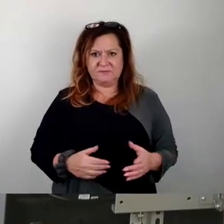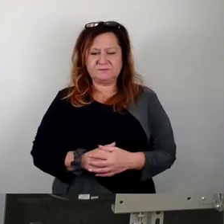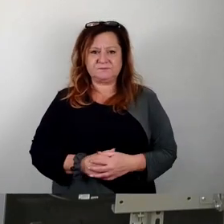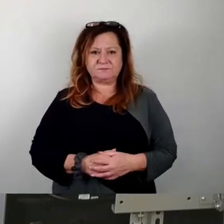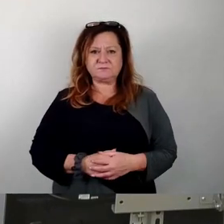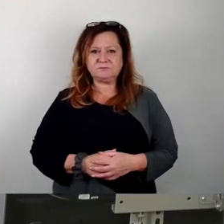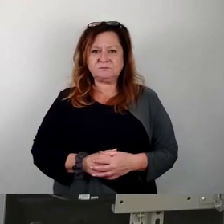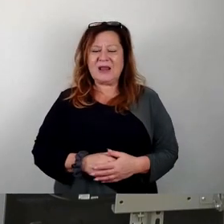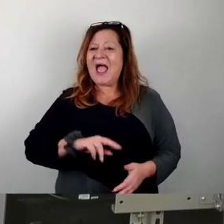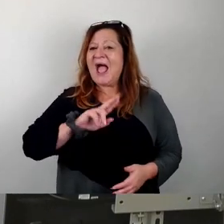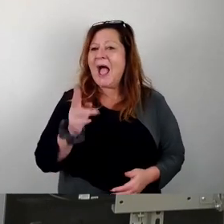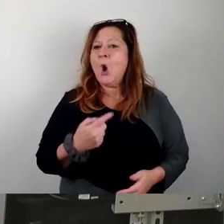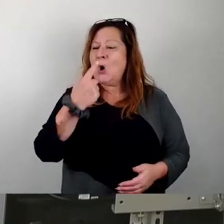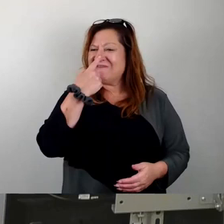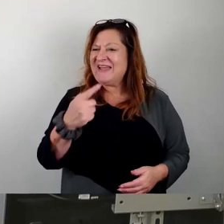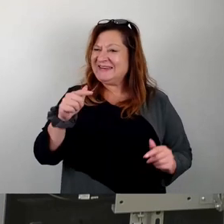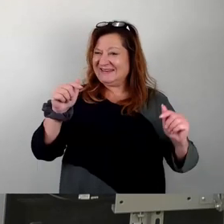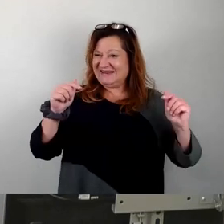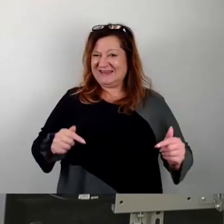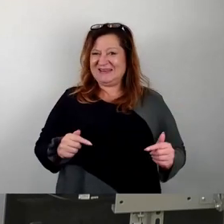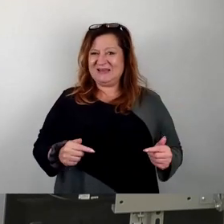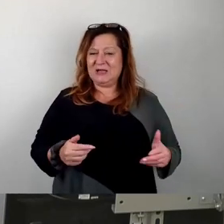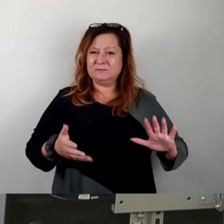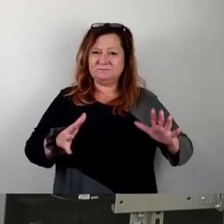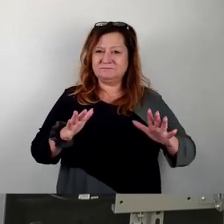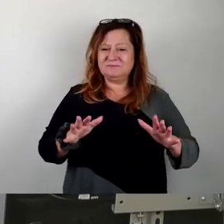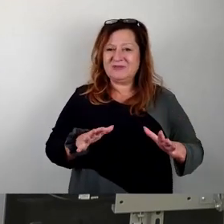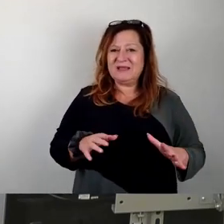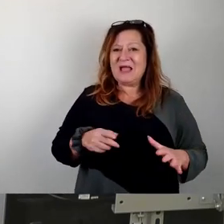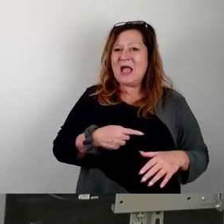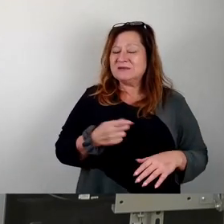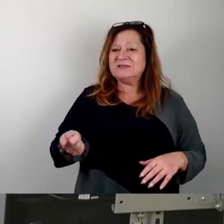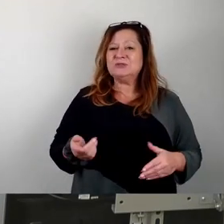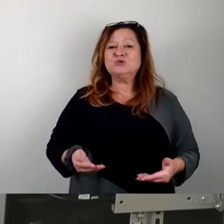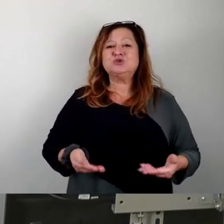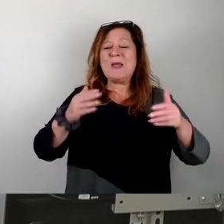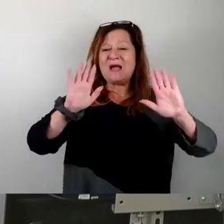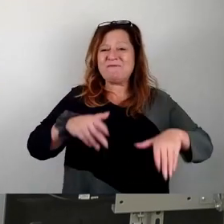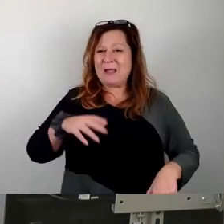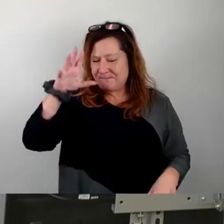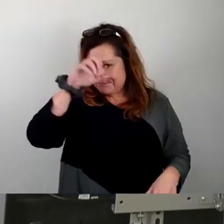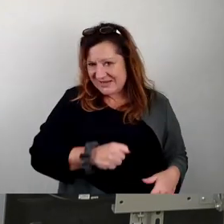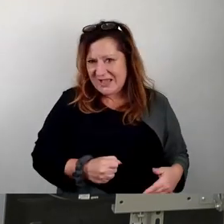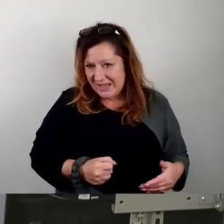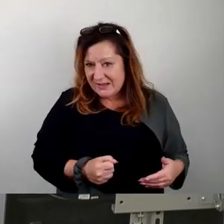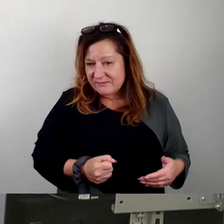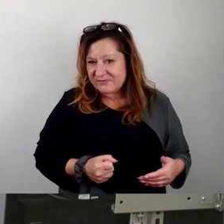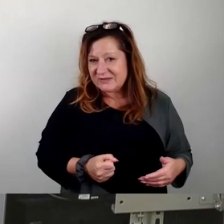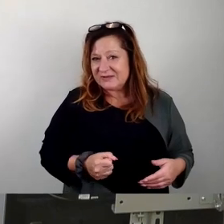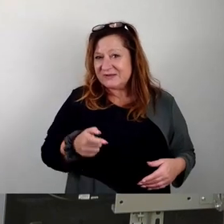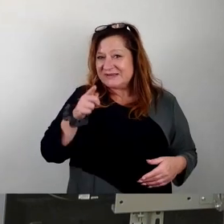Auch wenn es hier nicht nur den ganz Rechten, sondern so gut wie allen schwerfällt, das zu begreifen. Laut